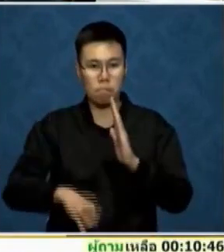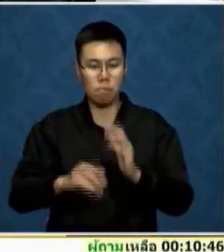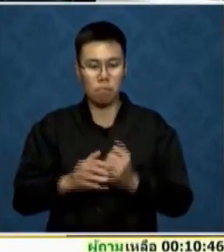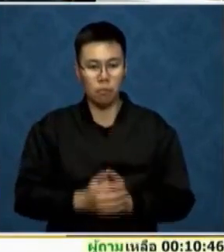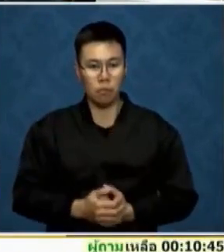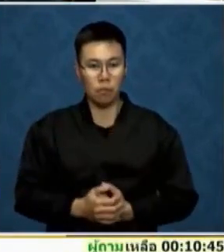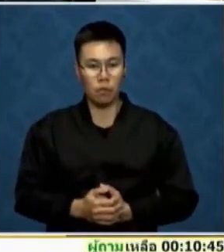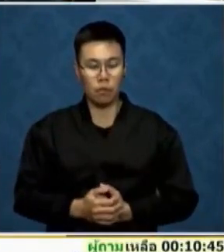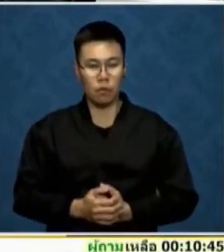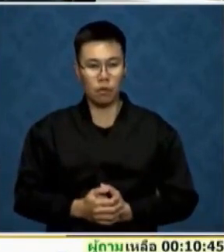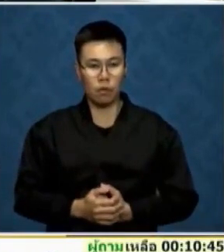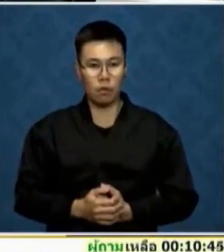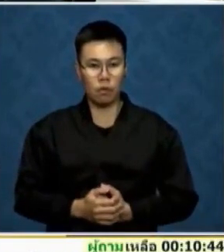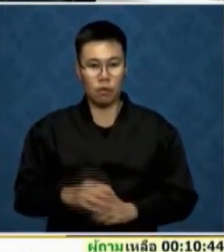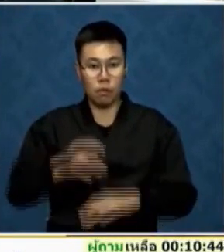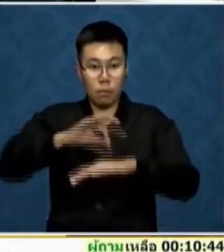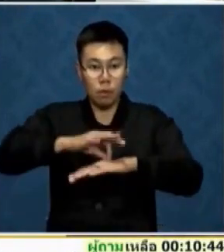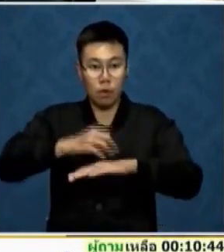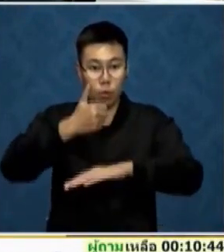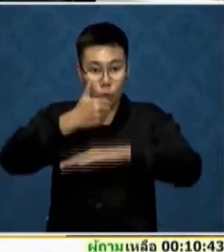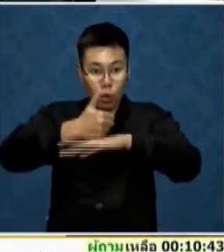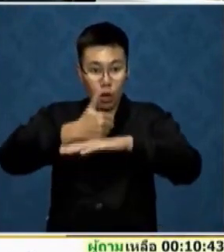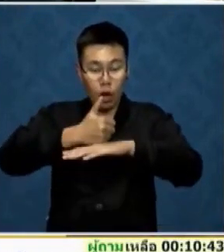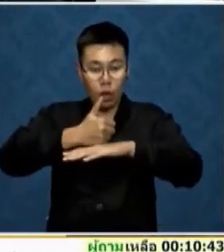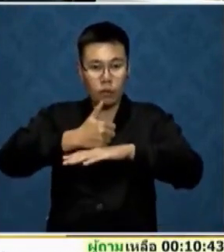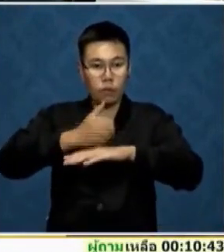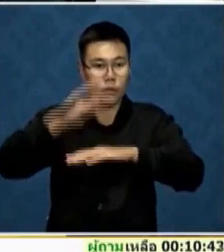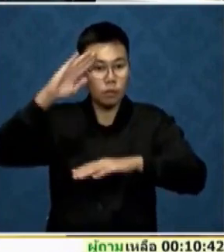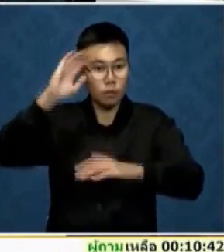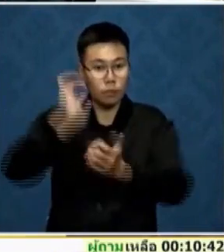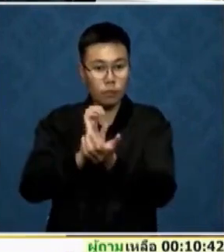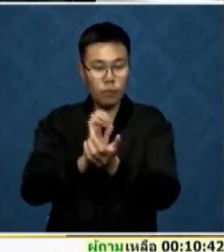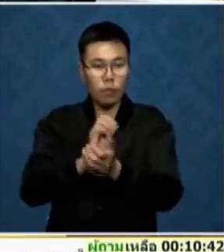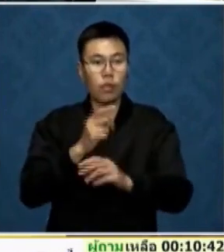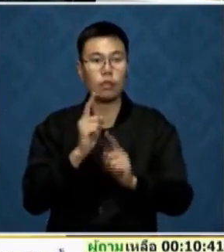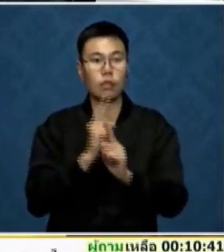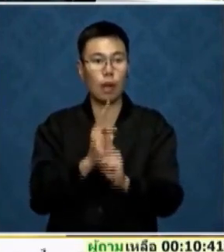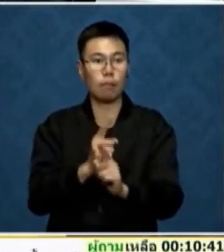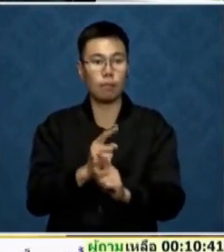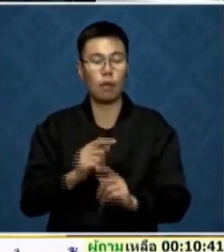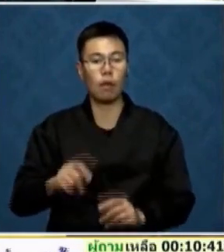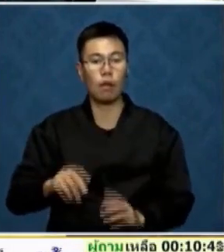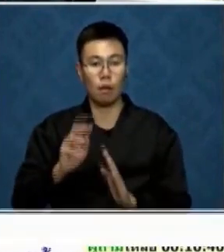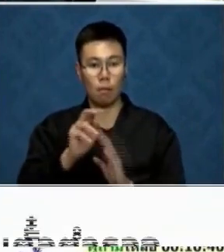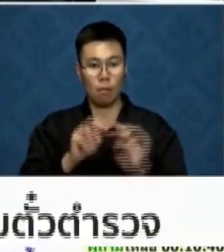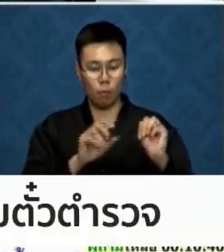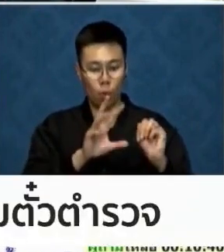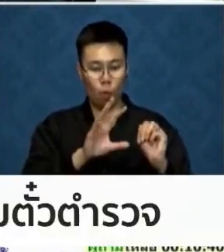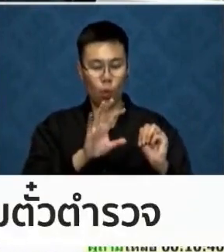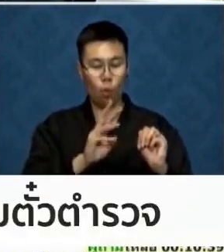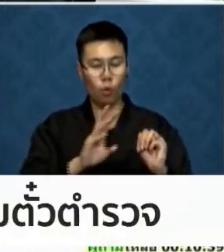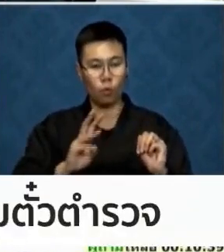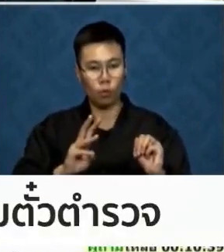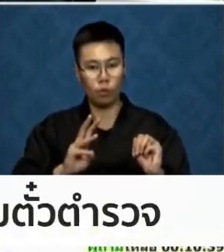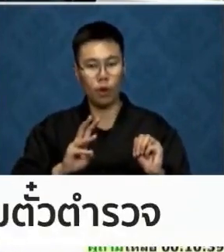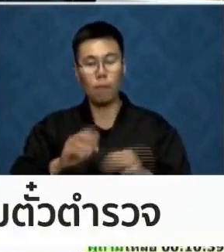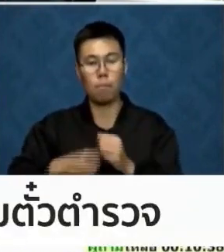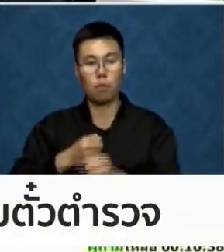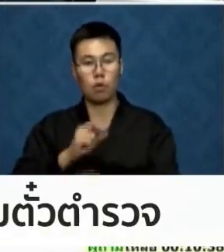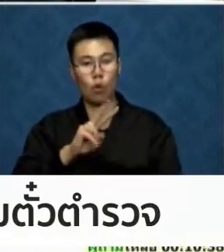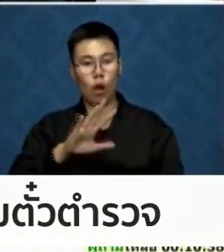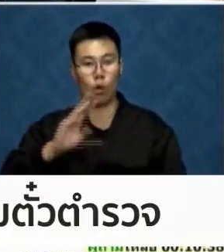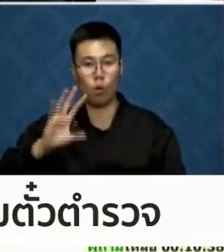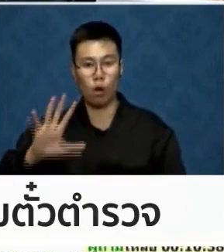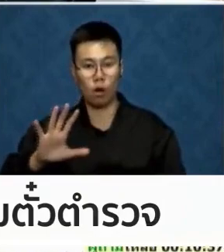ก้าวไกลนะฮะเขาก็ยังคงยุ่งอยู่กับตั๋วทั้งหลายเนี่ยนะฮะตั๋วตำรวจตั๋วช้